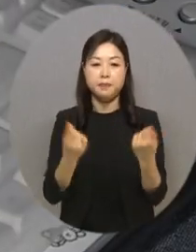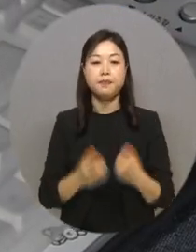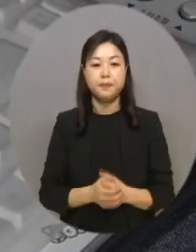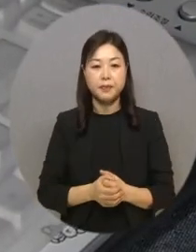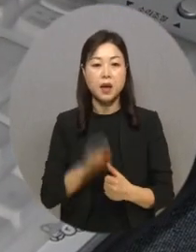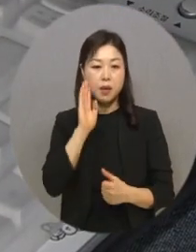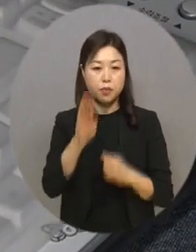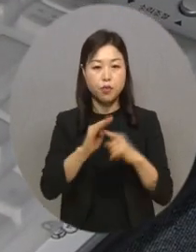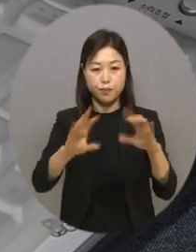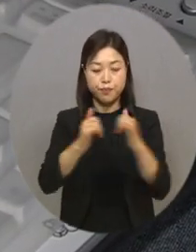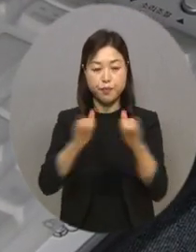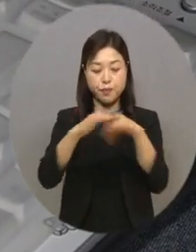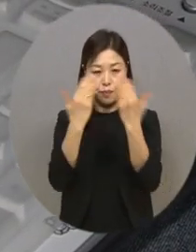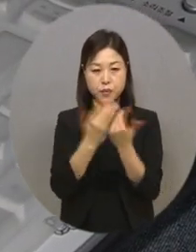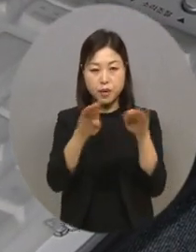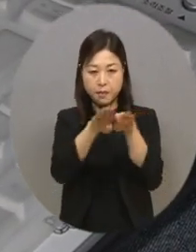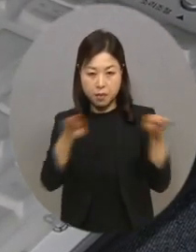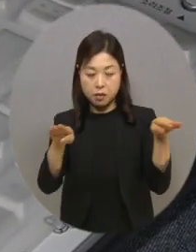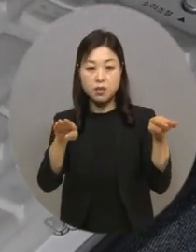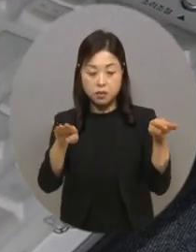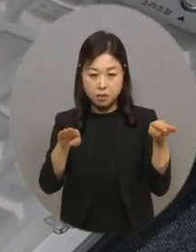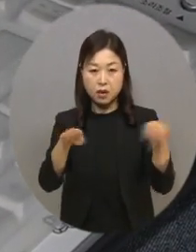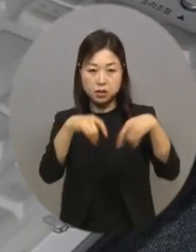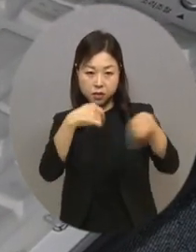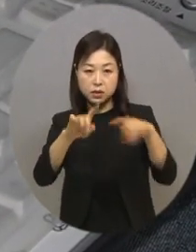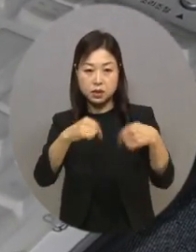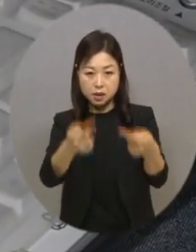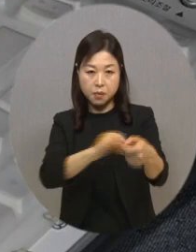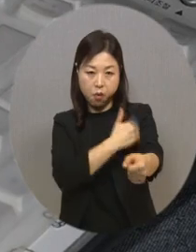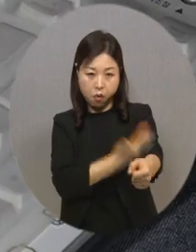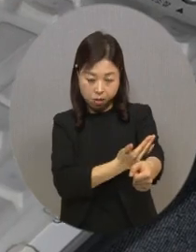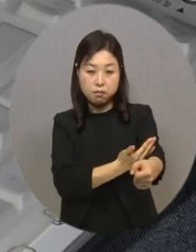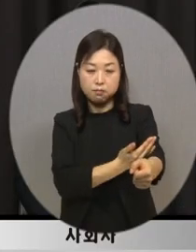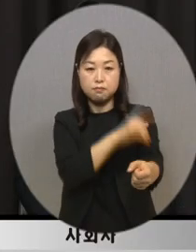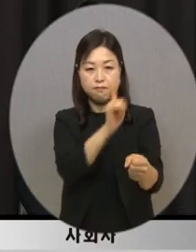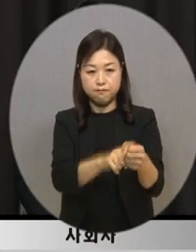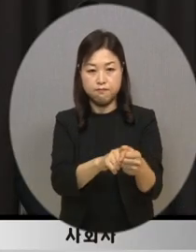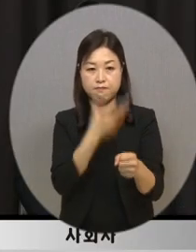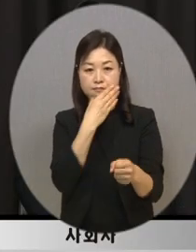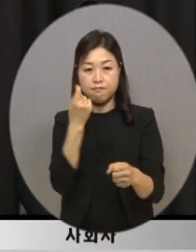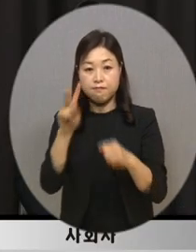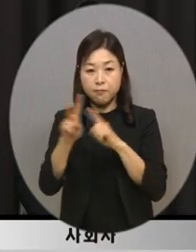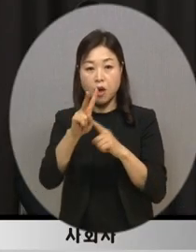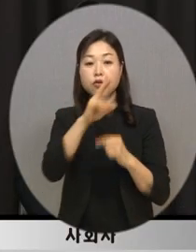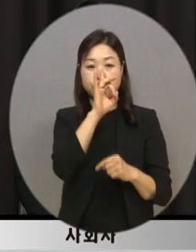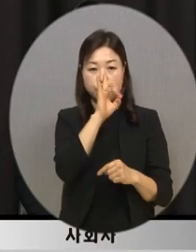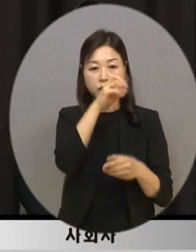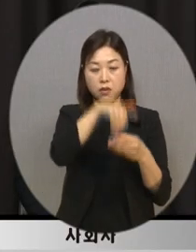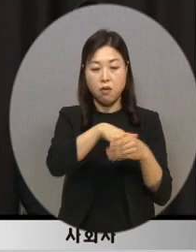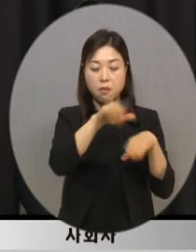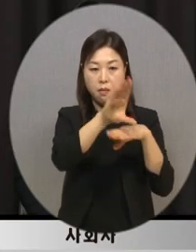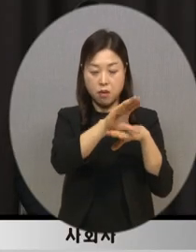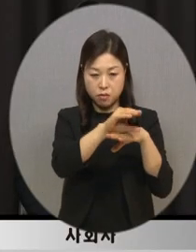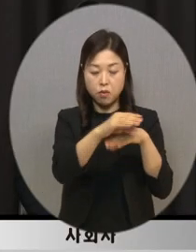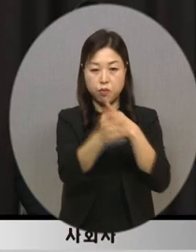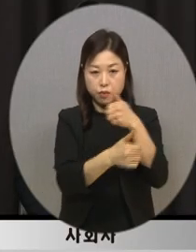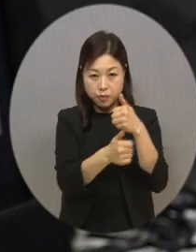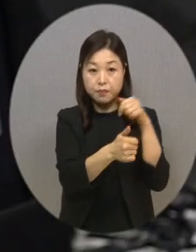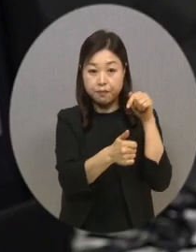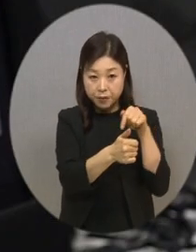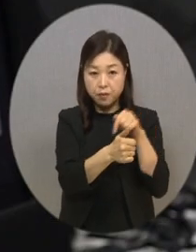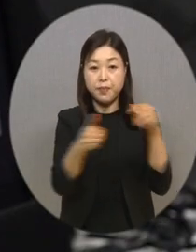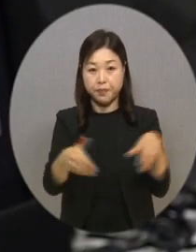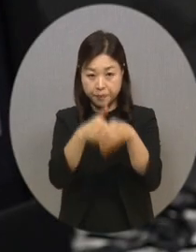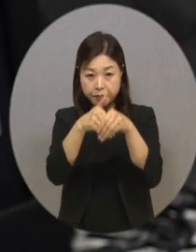앞으로도 국민 모두가 평등한 참정권을 위해 복지TV는 중앙선거방송토론위원회와 협력해 선거 토론마다